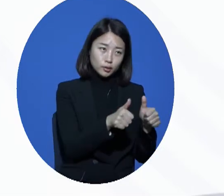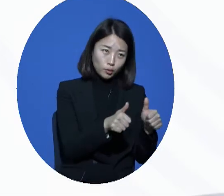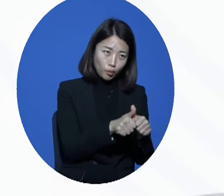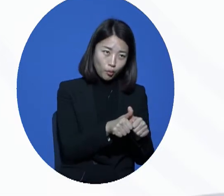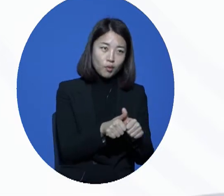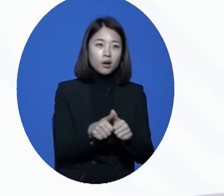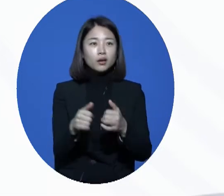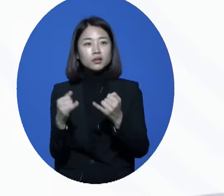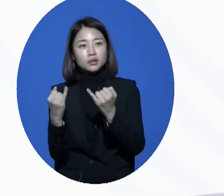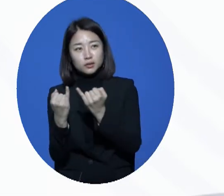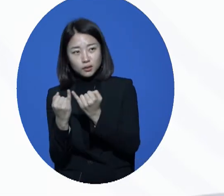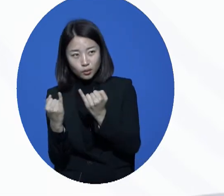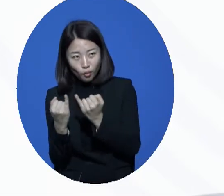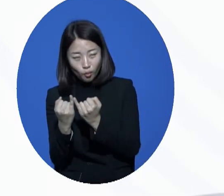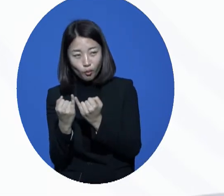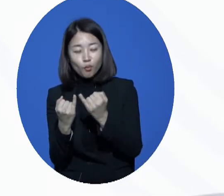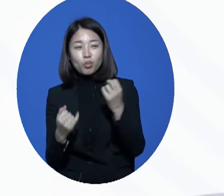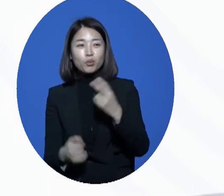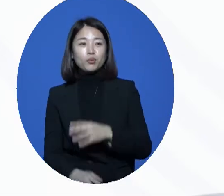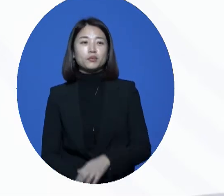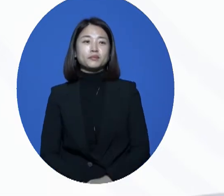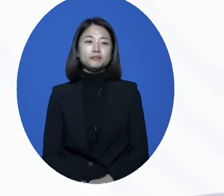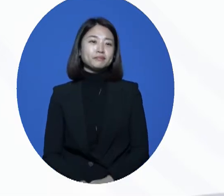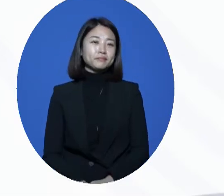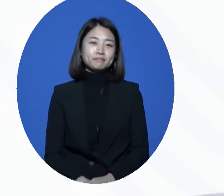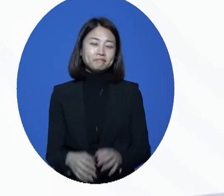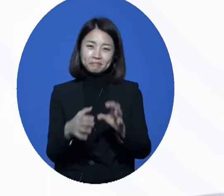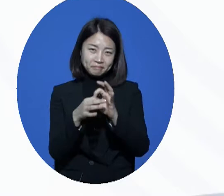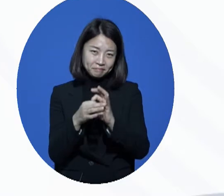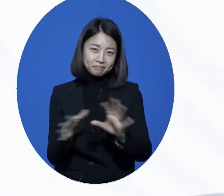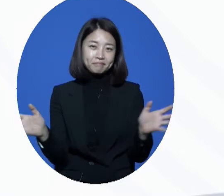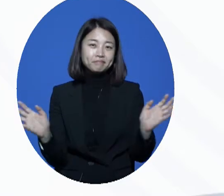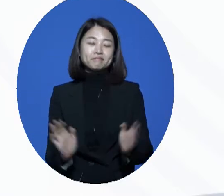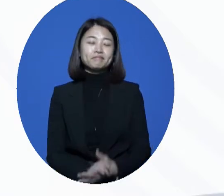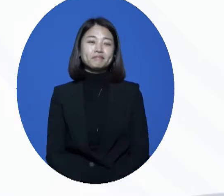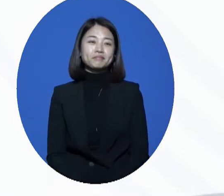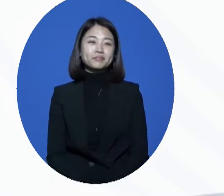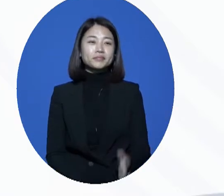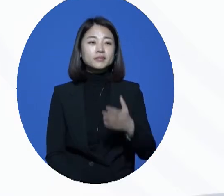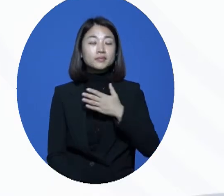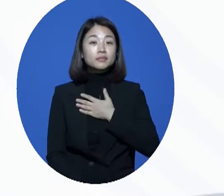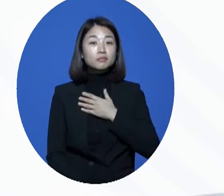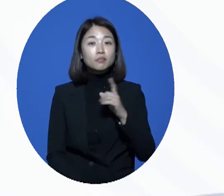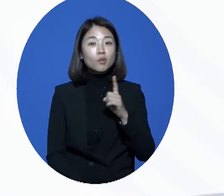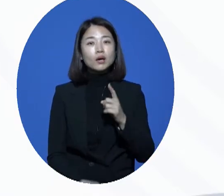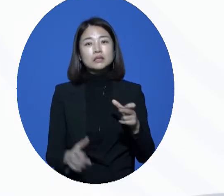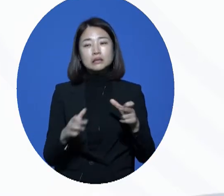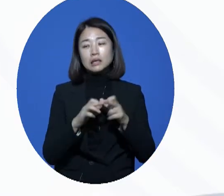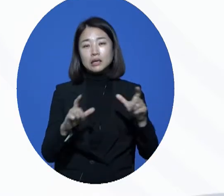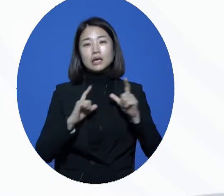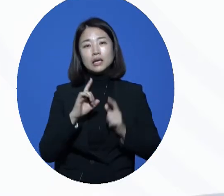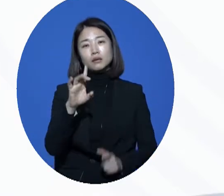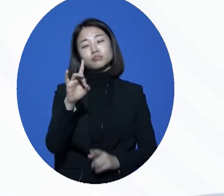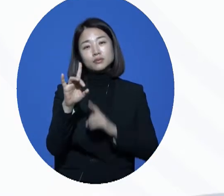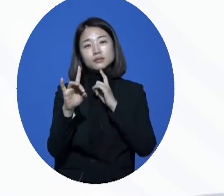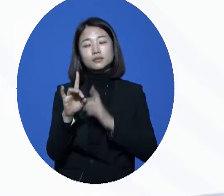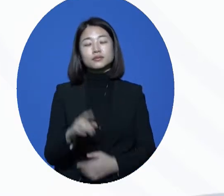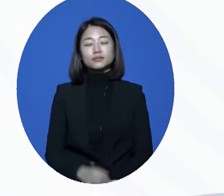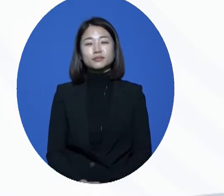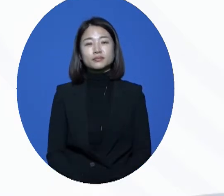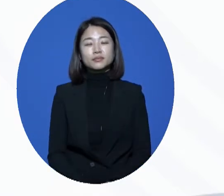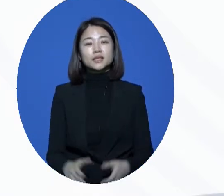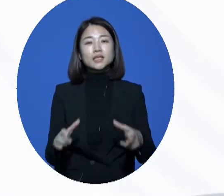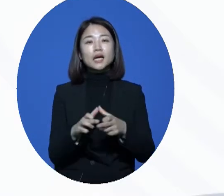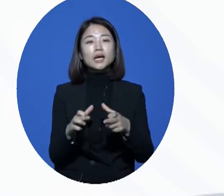남성이고 내가 누구든 간에 모든 것은 상쇄되고 다 없어. 나에게 남는 건 오로지 장애라는 정체성.